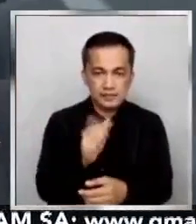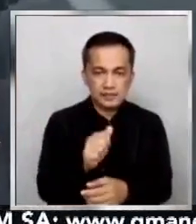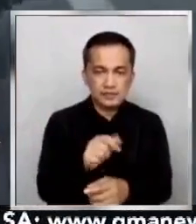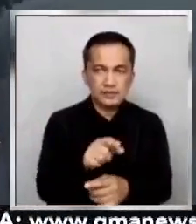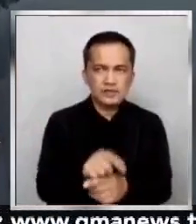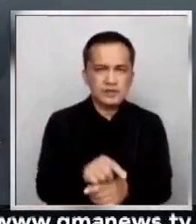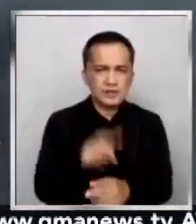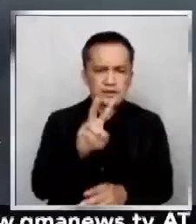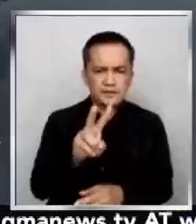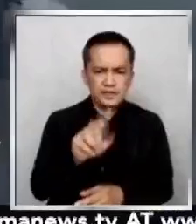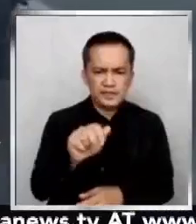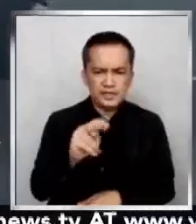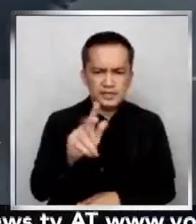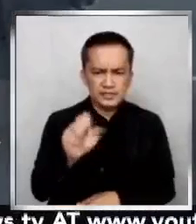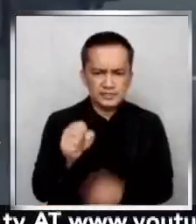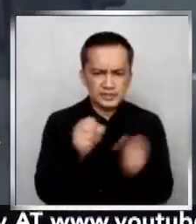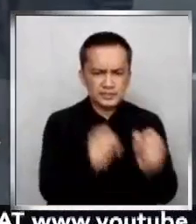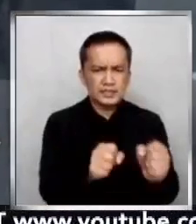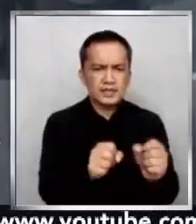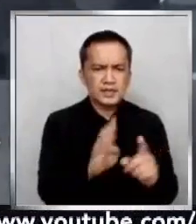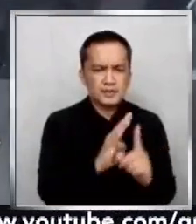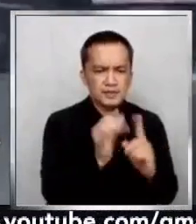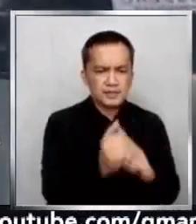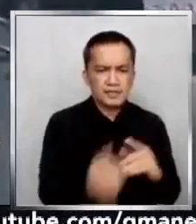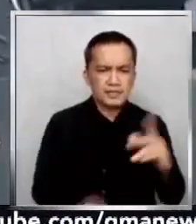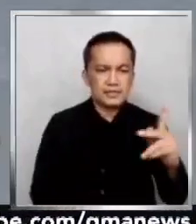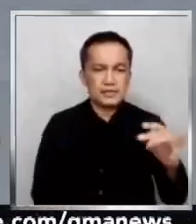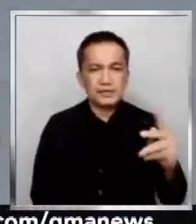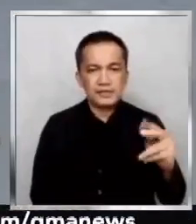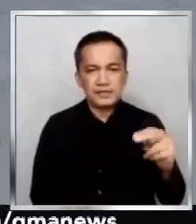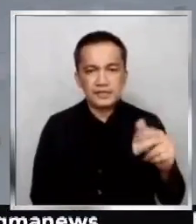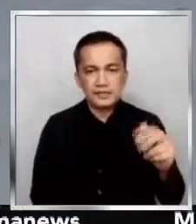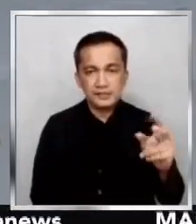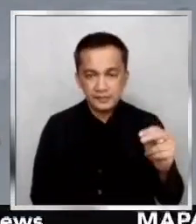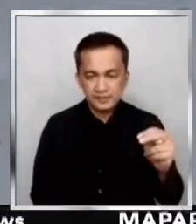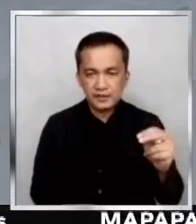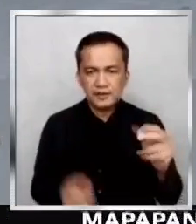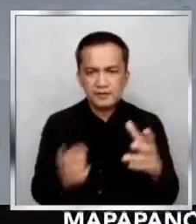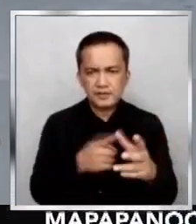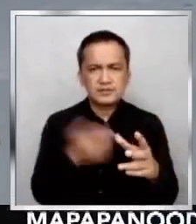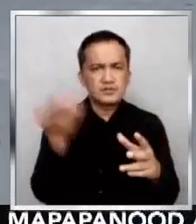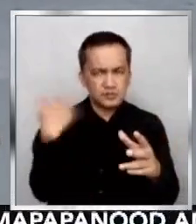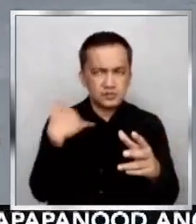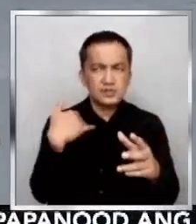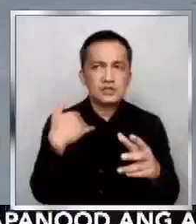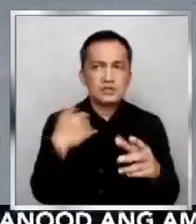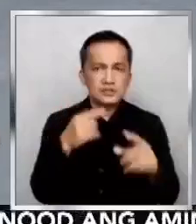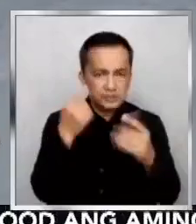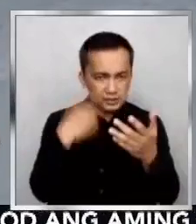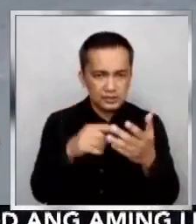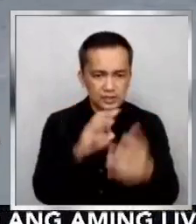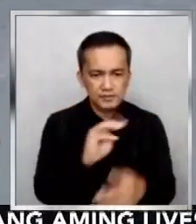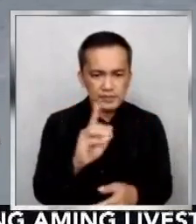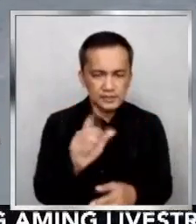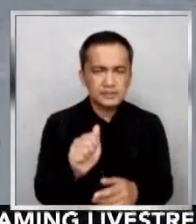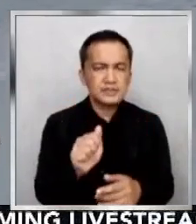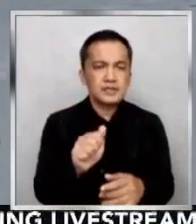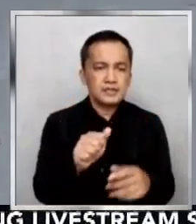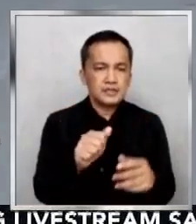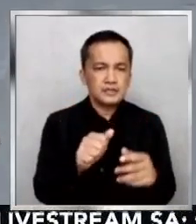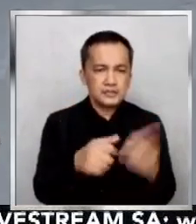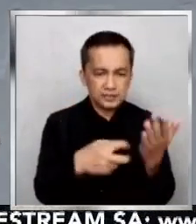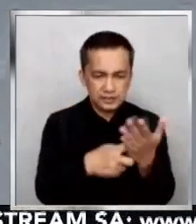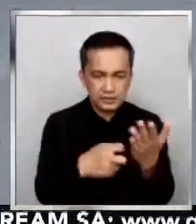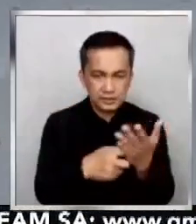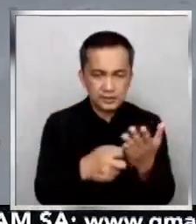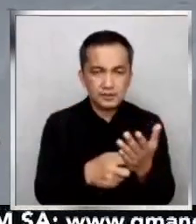Street sa Barangay Kabayanan. Nauna ng sinuyod ito ng MMDA noong nakaraang linggo at pinagtitigitan na lang muna ang mga sasakyang